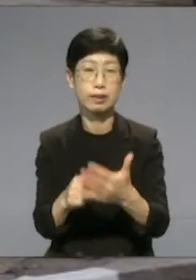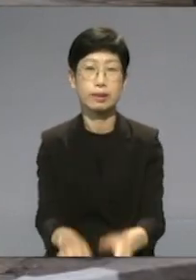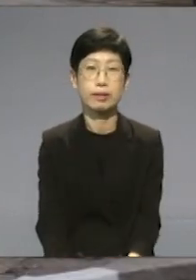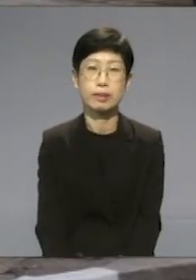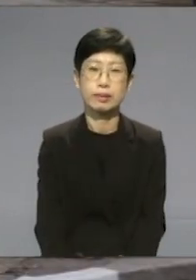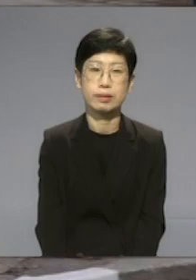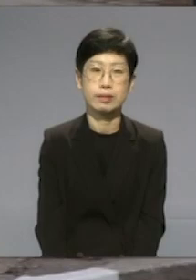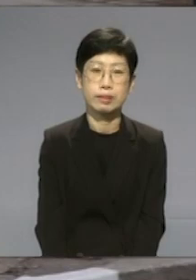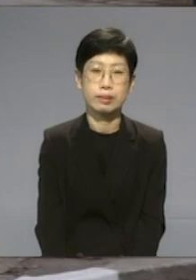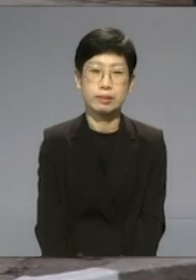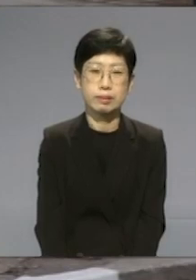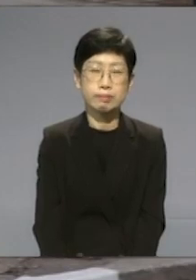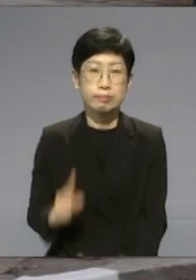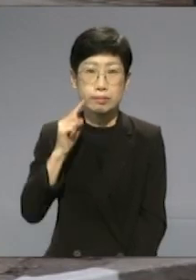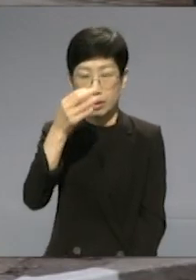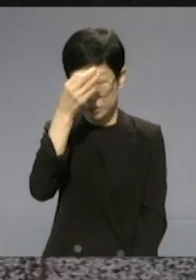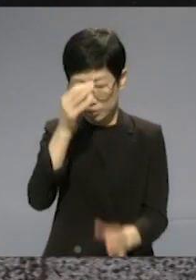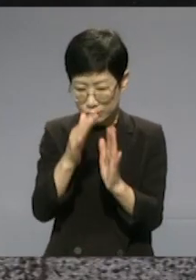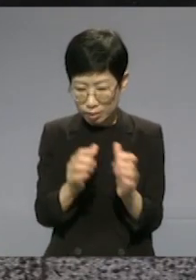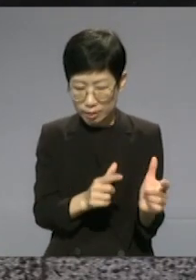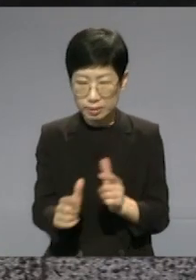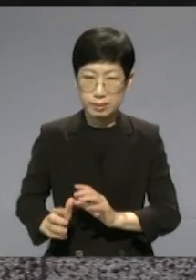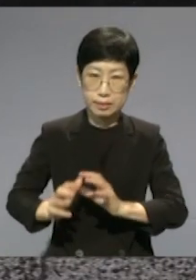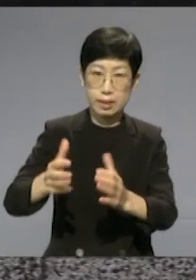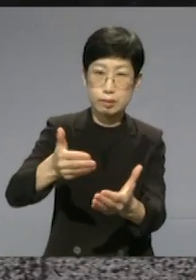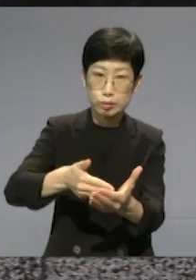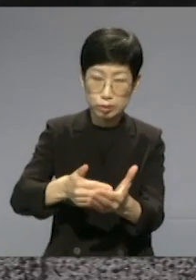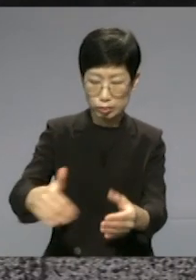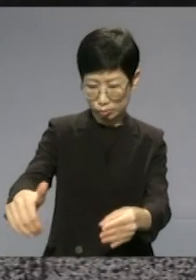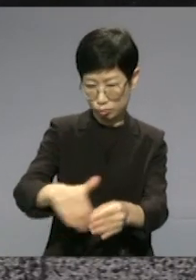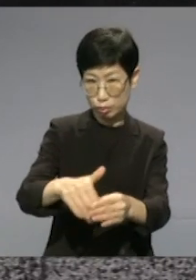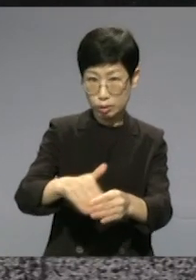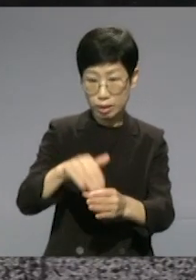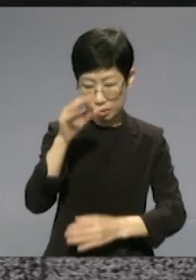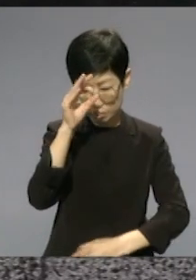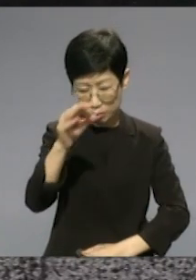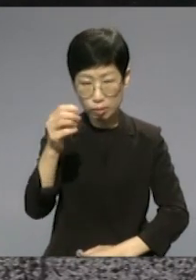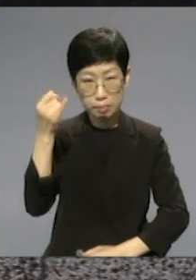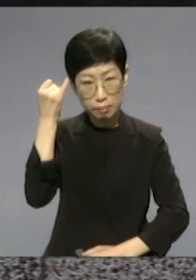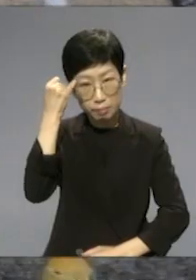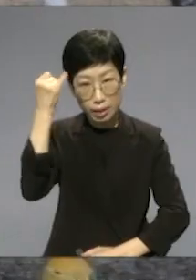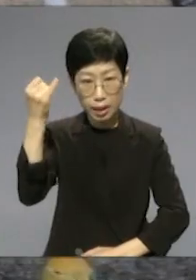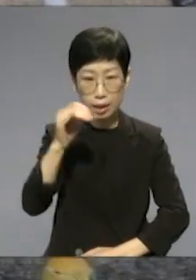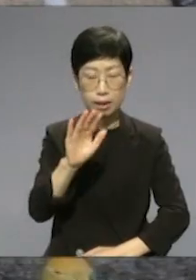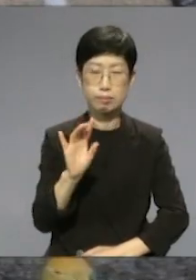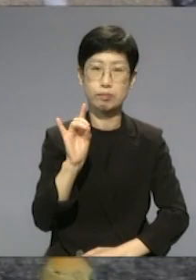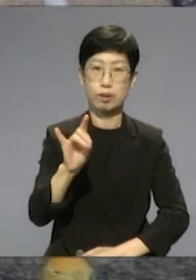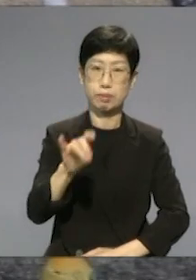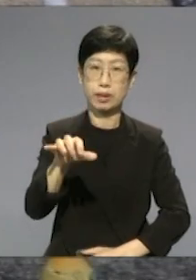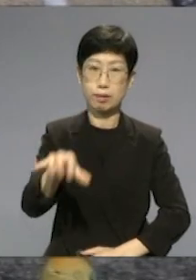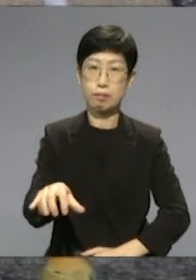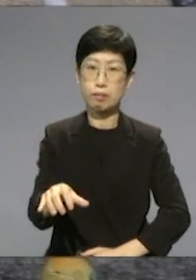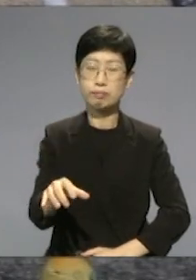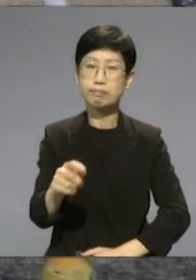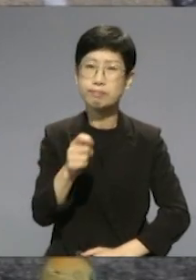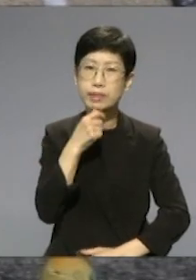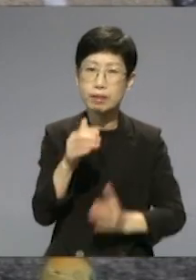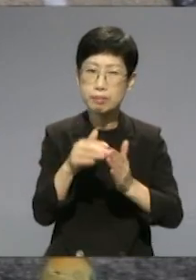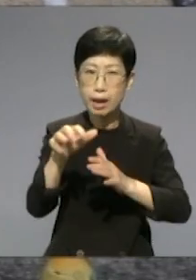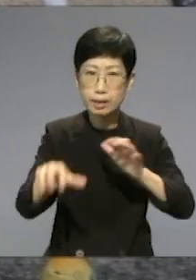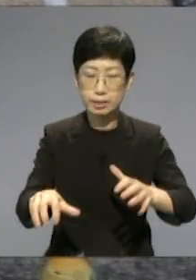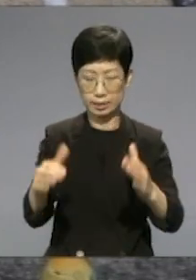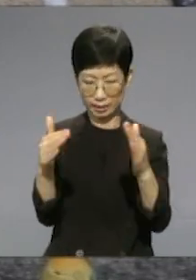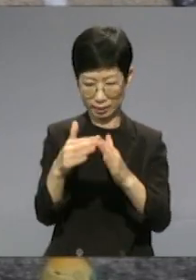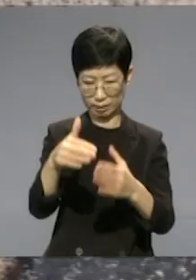모습인데요 예술가들이 세계적인 뉴스와 문화에서 받은 영감을 한 볼리비아의 작은 마을 집과 울타리